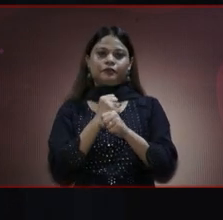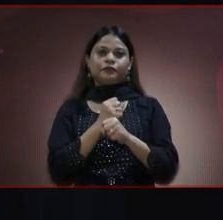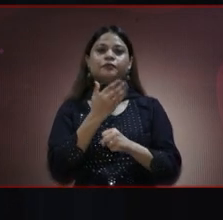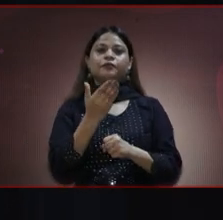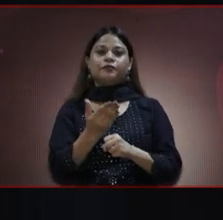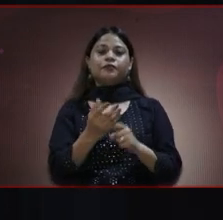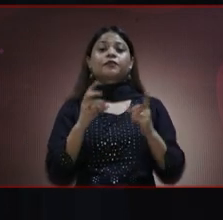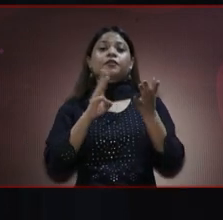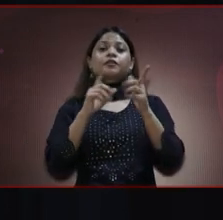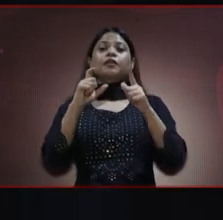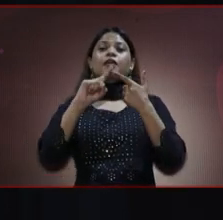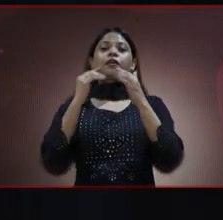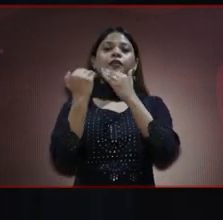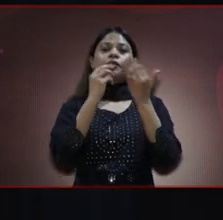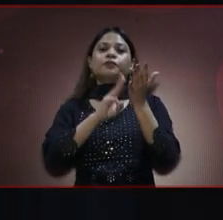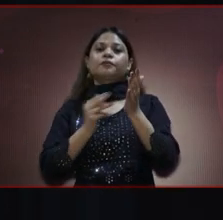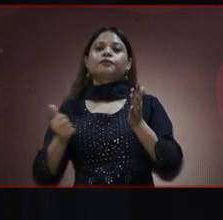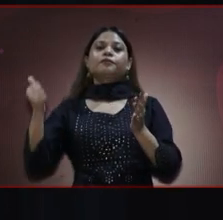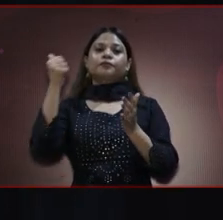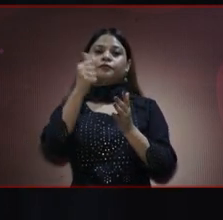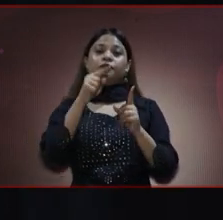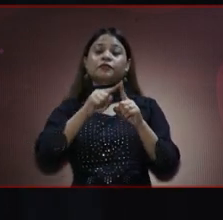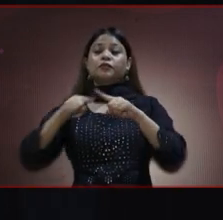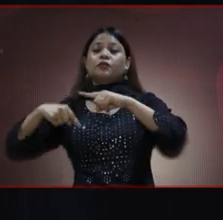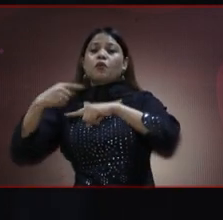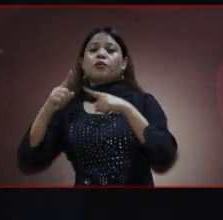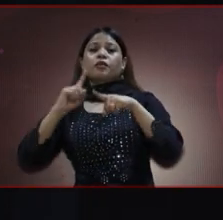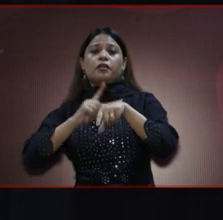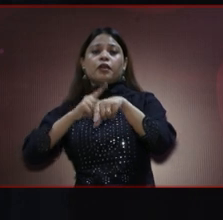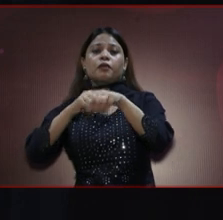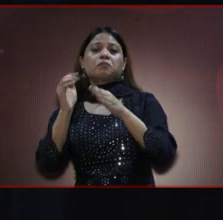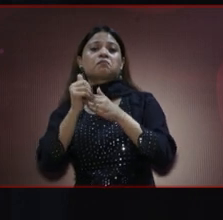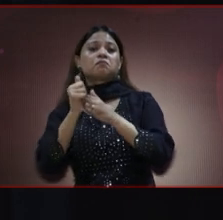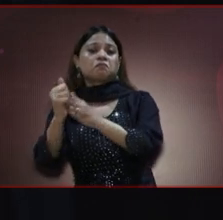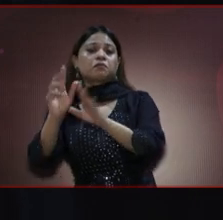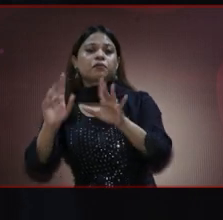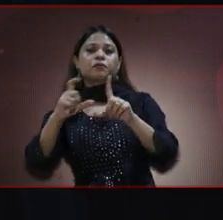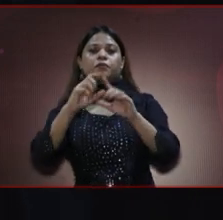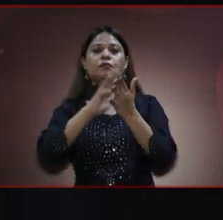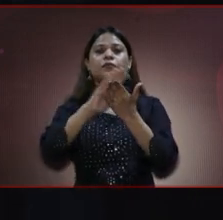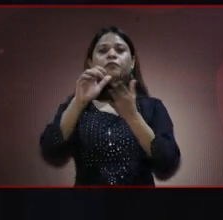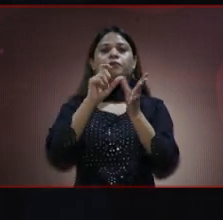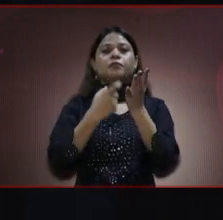माननीय शिक्षा मंत्री एवं हमारे मार्गदर्शक श्री धर्मेंद्र प्रधान जी,